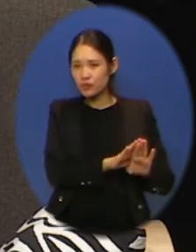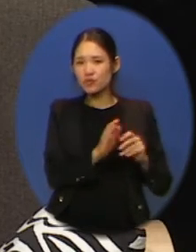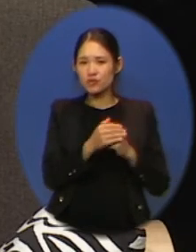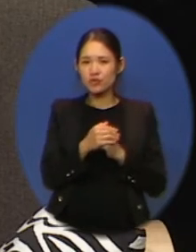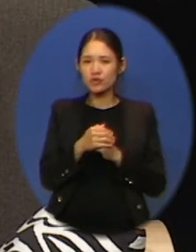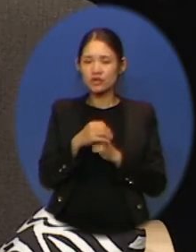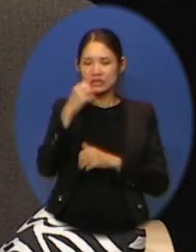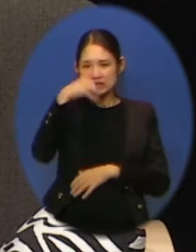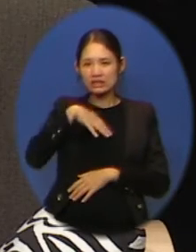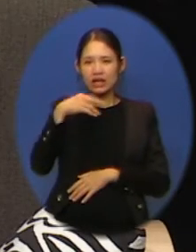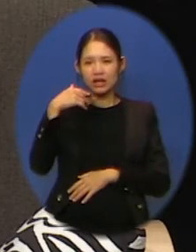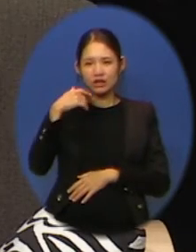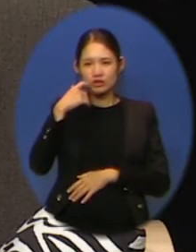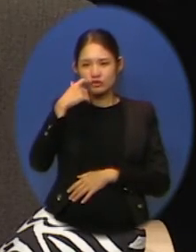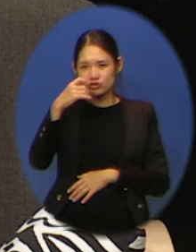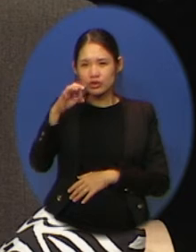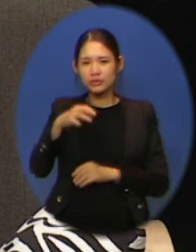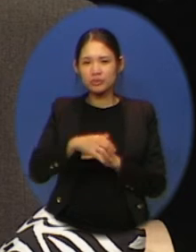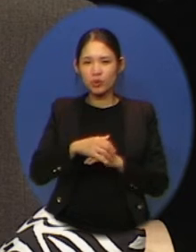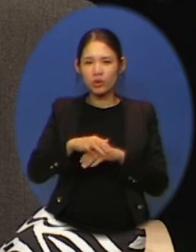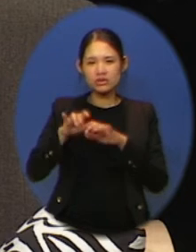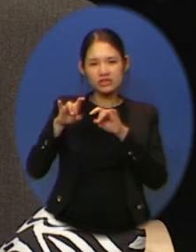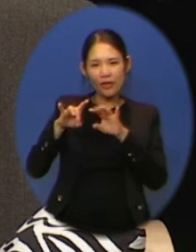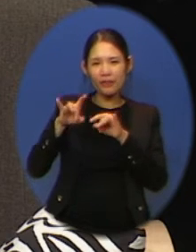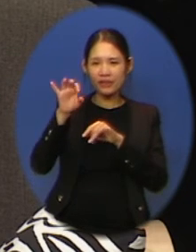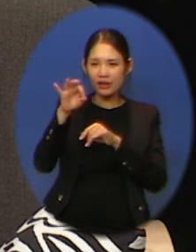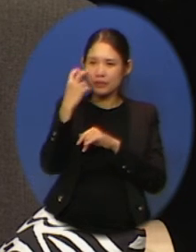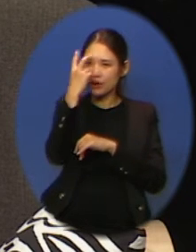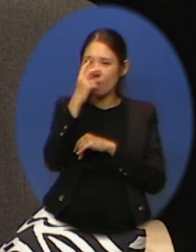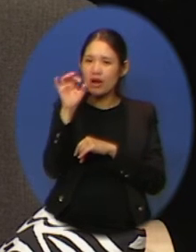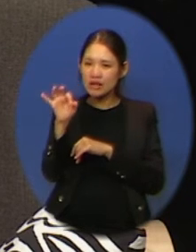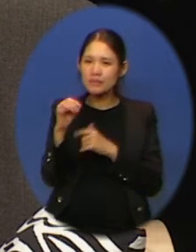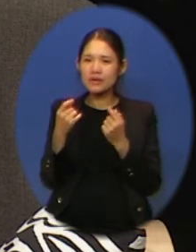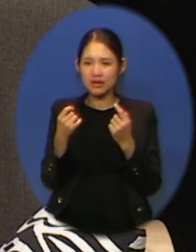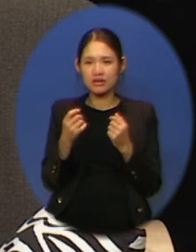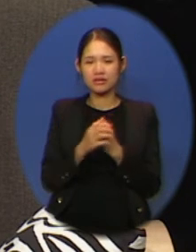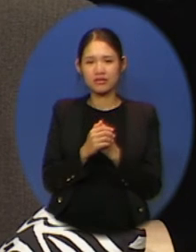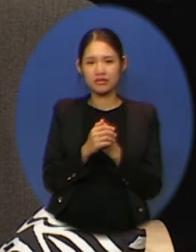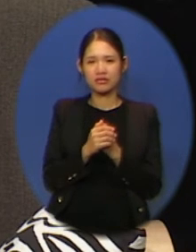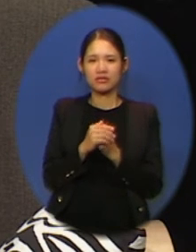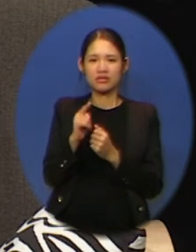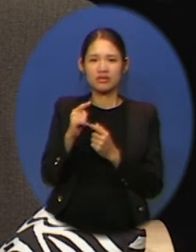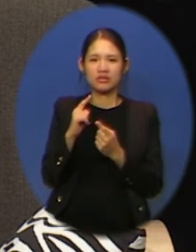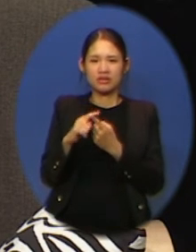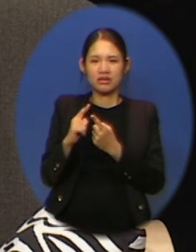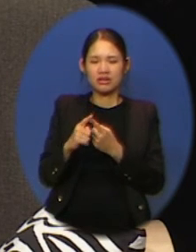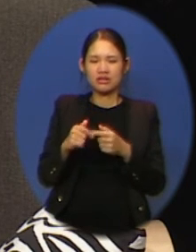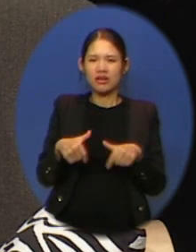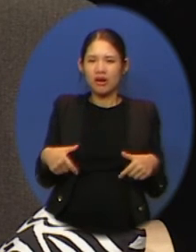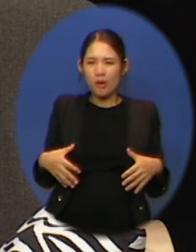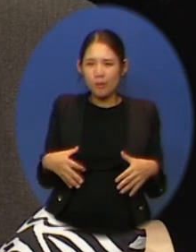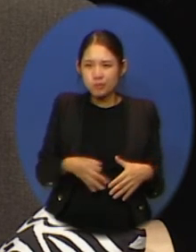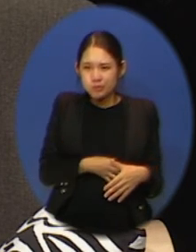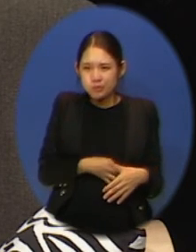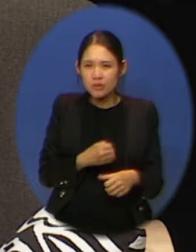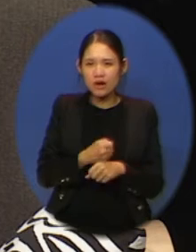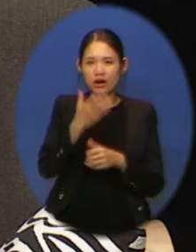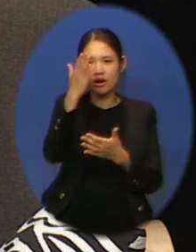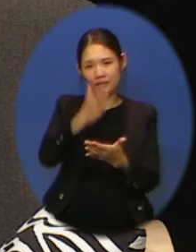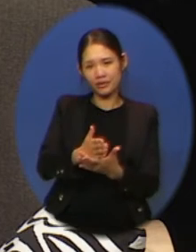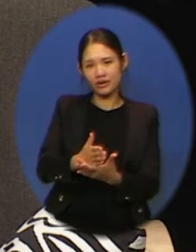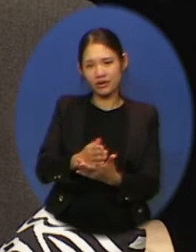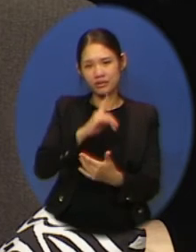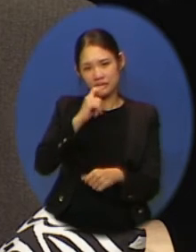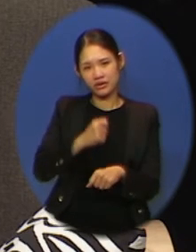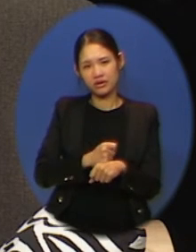이런 겁니다. 전기비 뭐 관리비 같은 거. 관리비 같은 거. 예. 이걸 갖고 말이야 자꾸 짝짝 이러니까